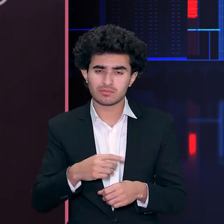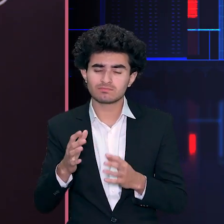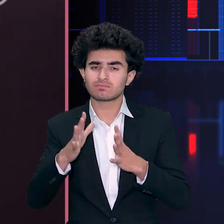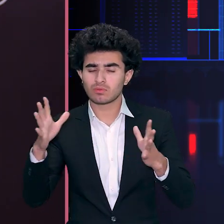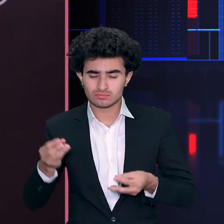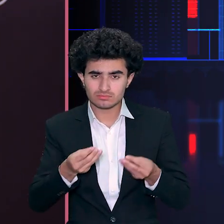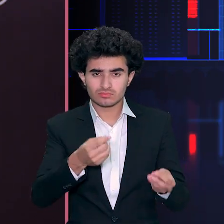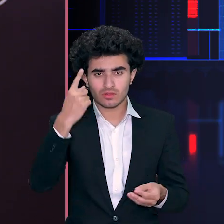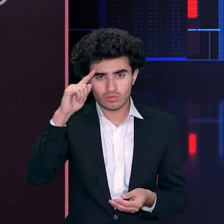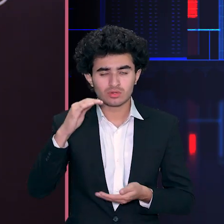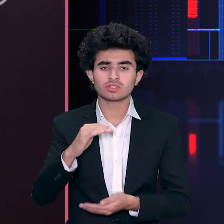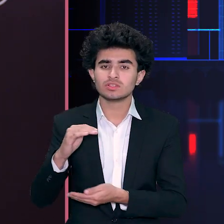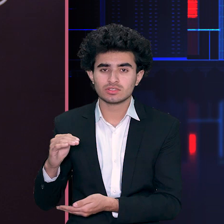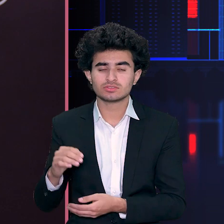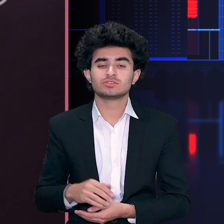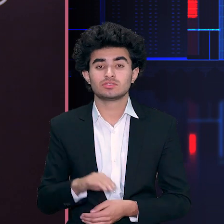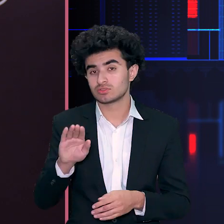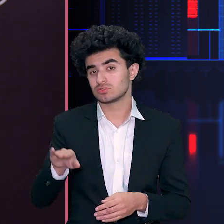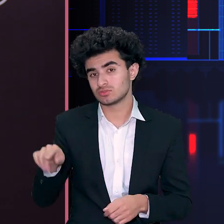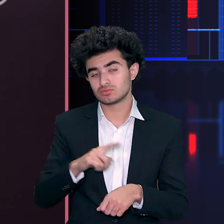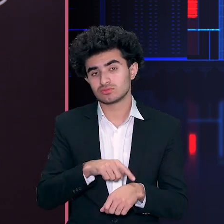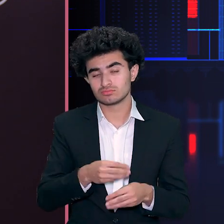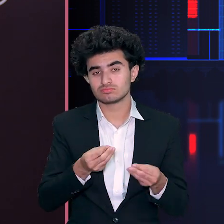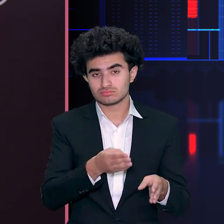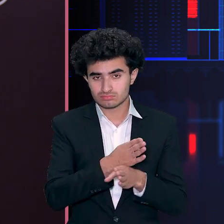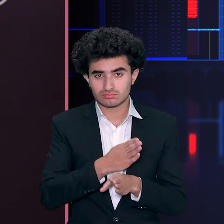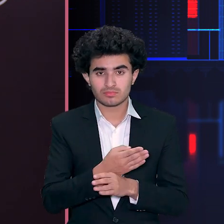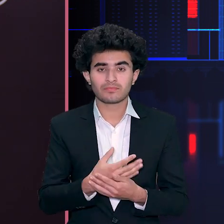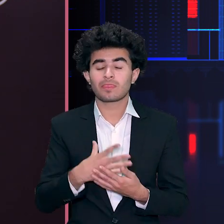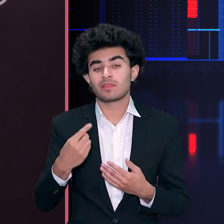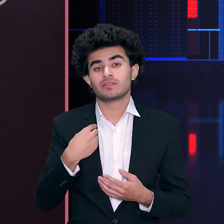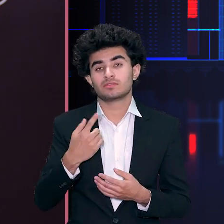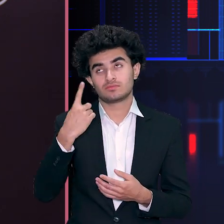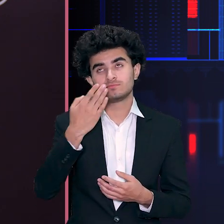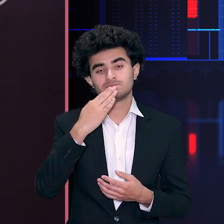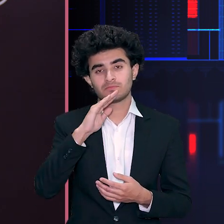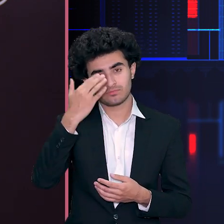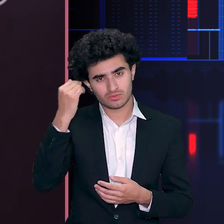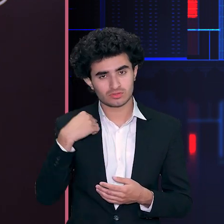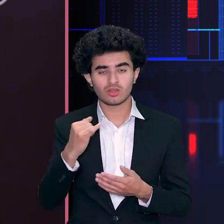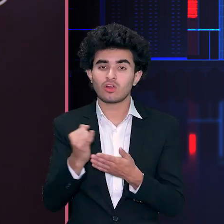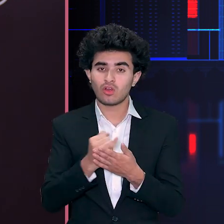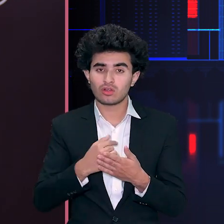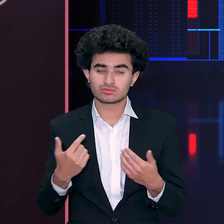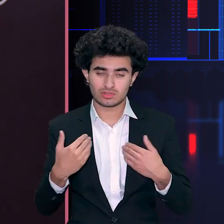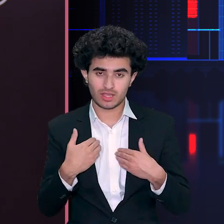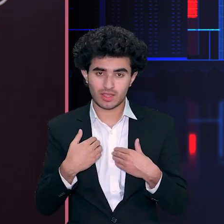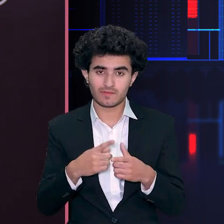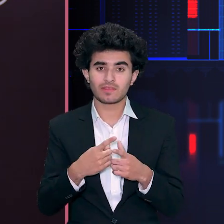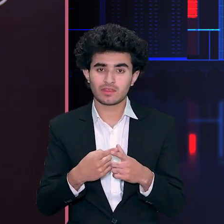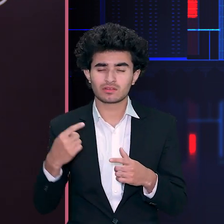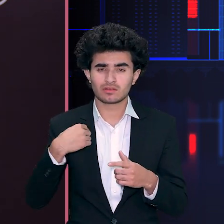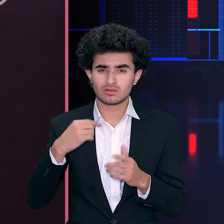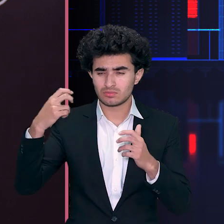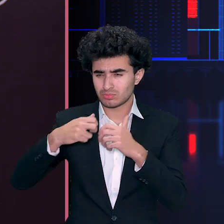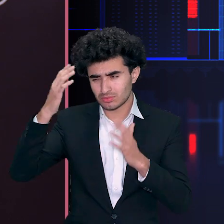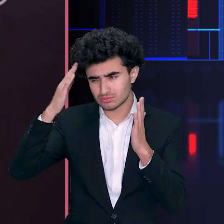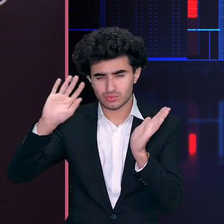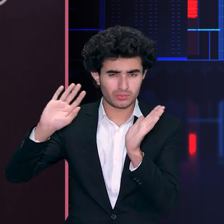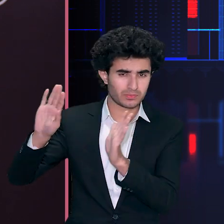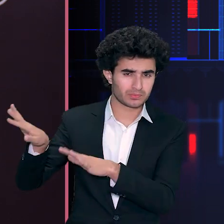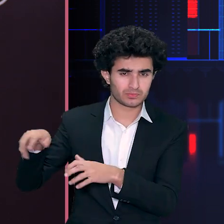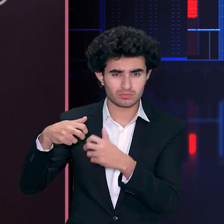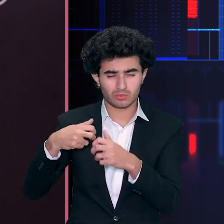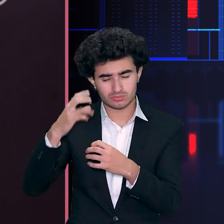دے کہ وہ ان کو احساس کمتری میں نہ جائے. تو چلو یہ اللہ کا بہت بڑا احسان تھا کہ میرے پاس آرٹ